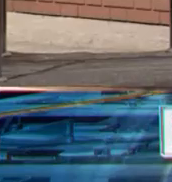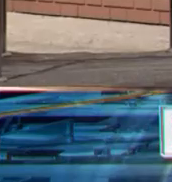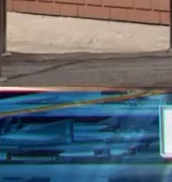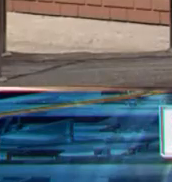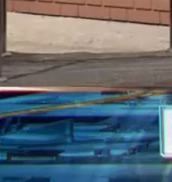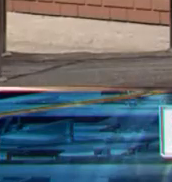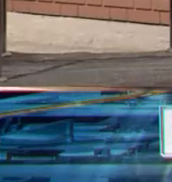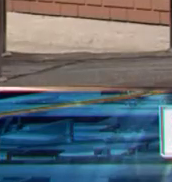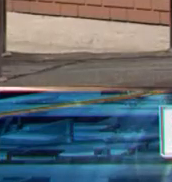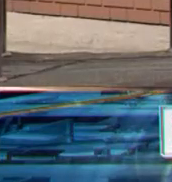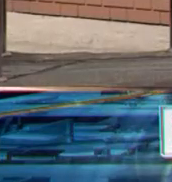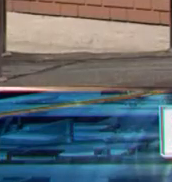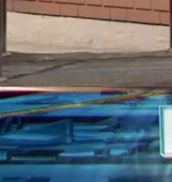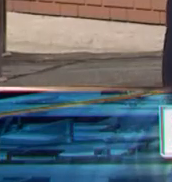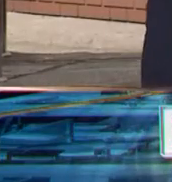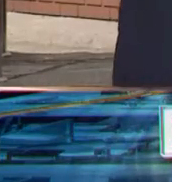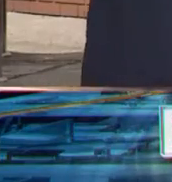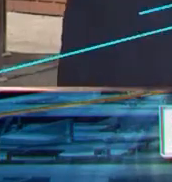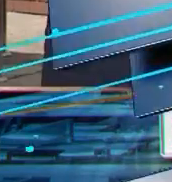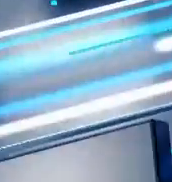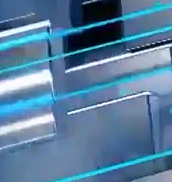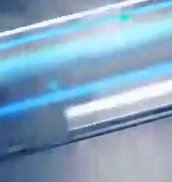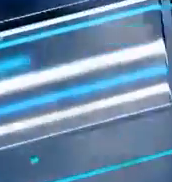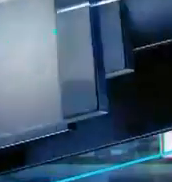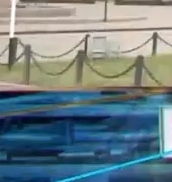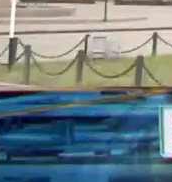жақсарту қарастырылған.